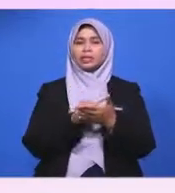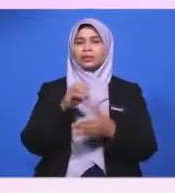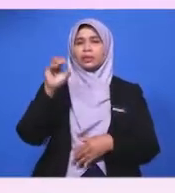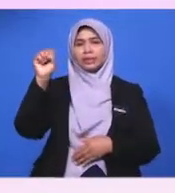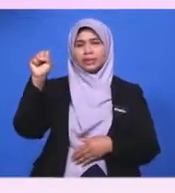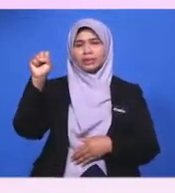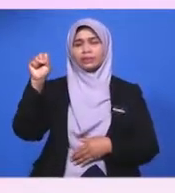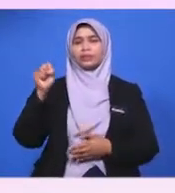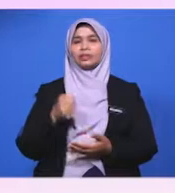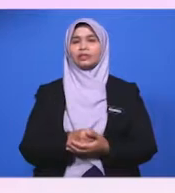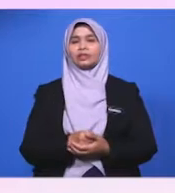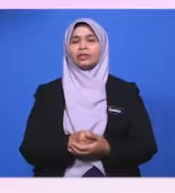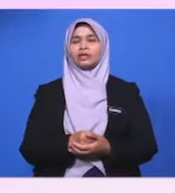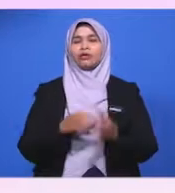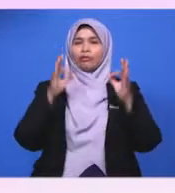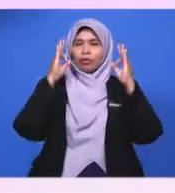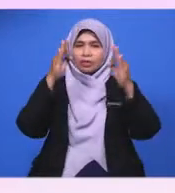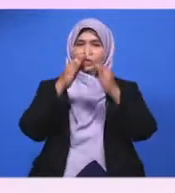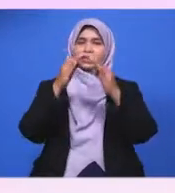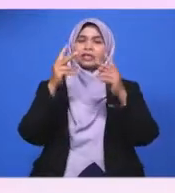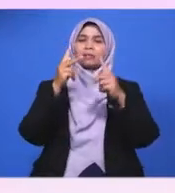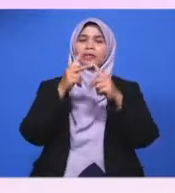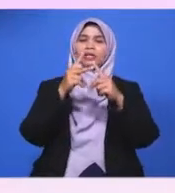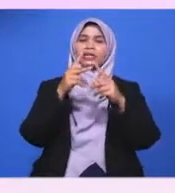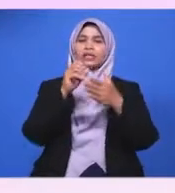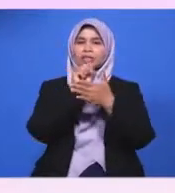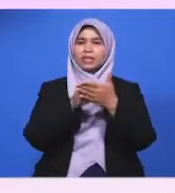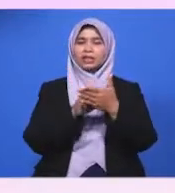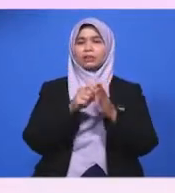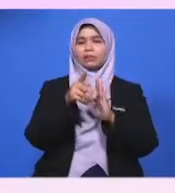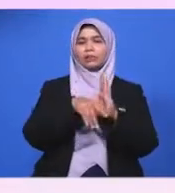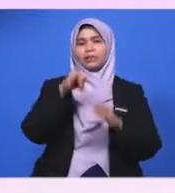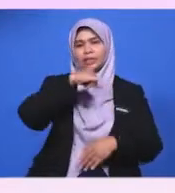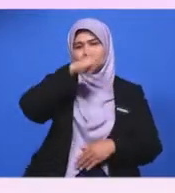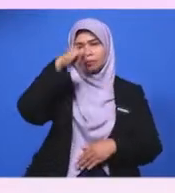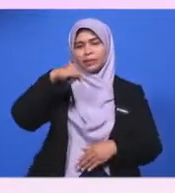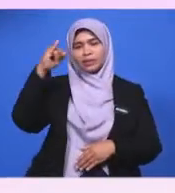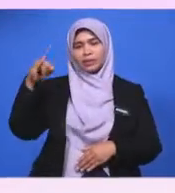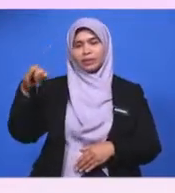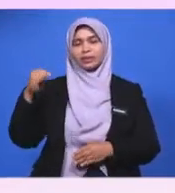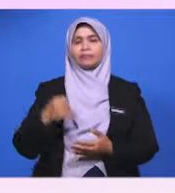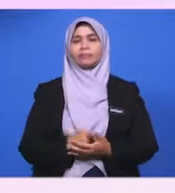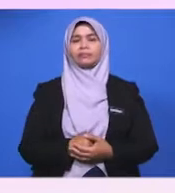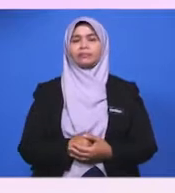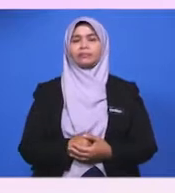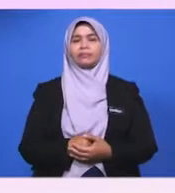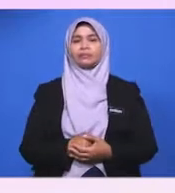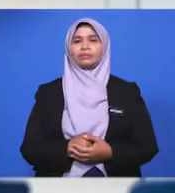sektor sekunder dengan hanya memfokuskan kepada sektor